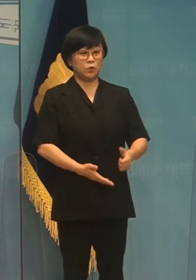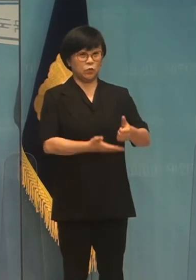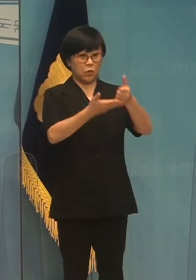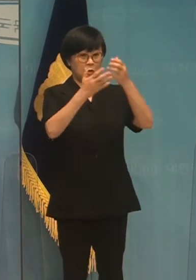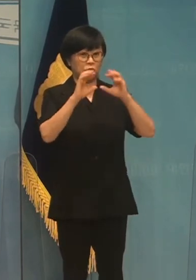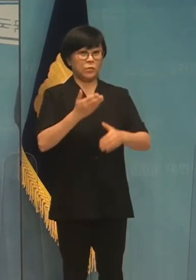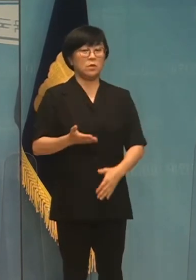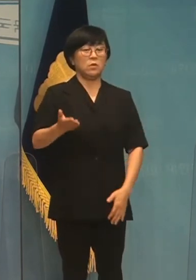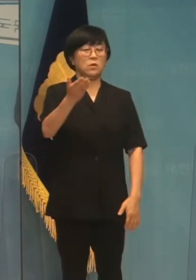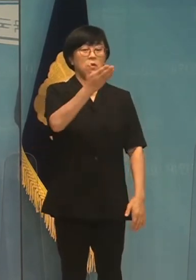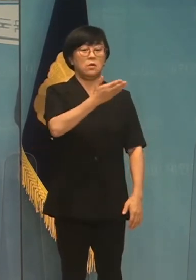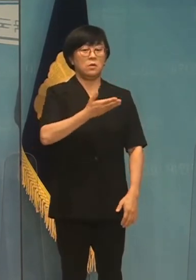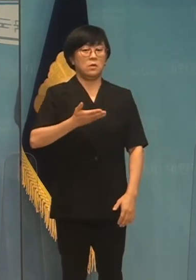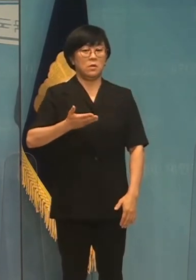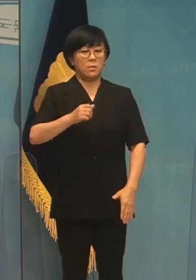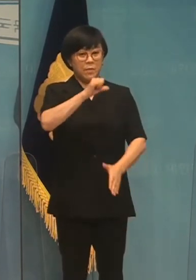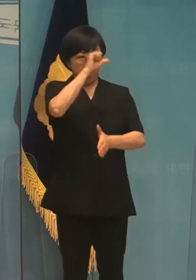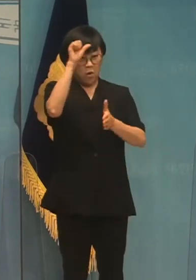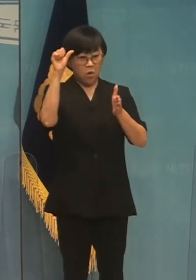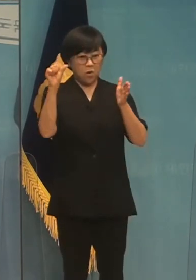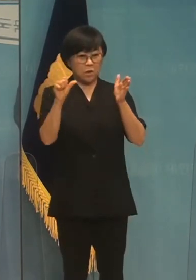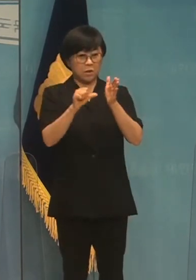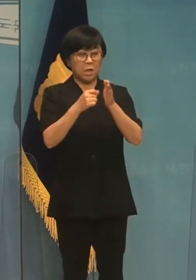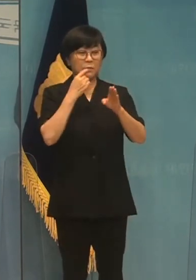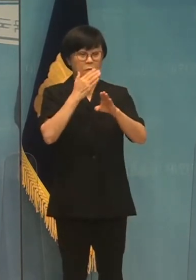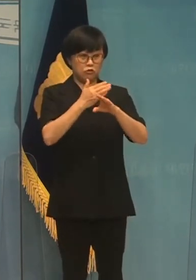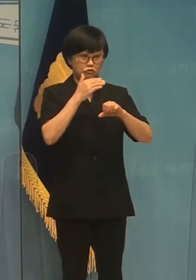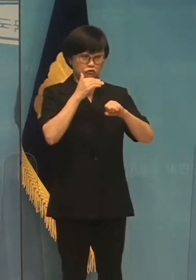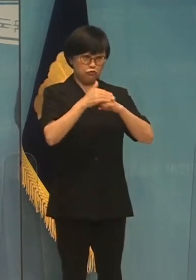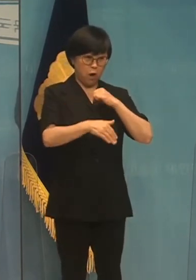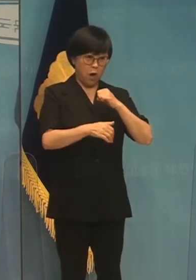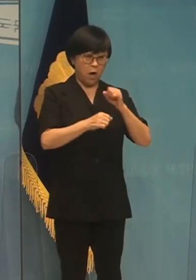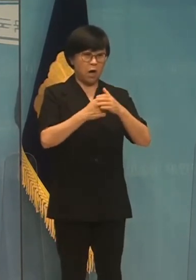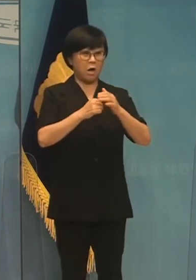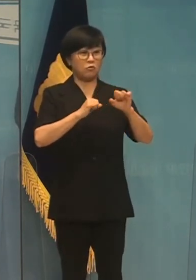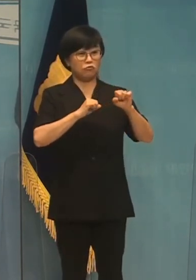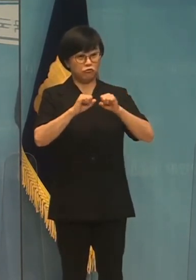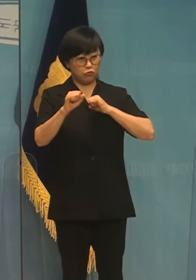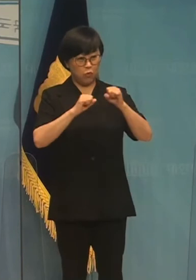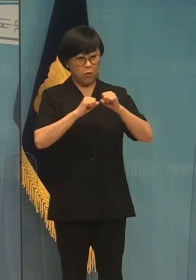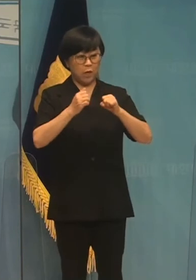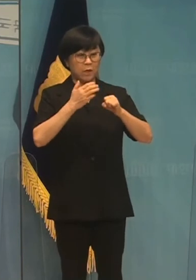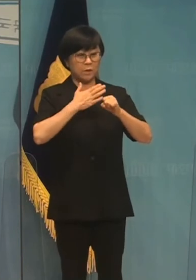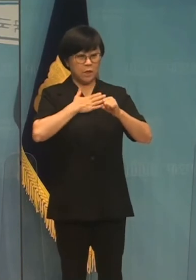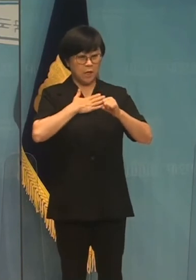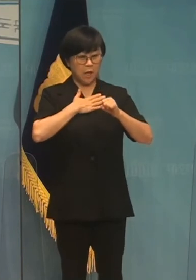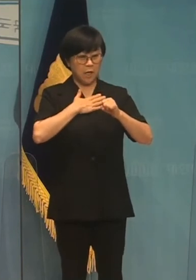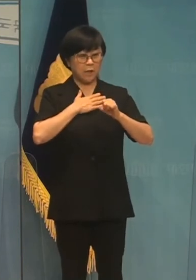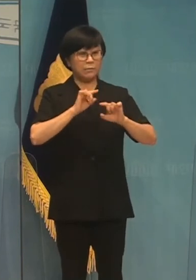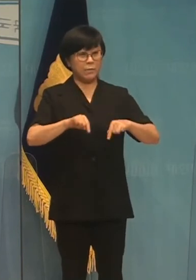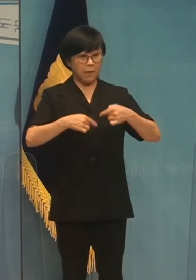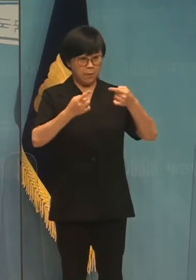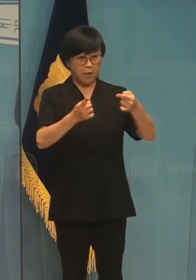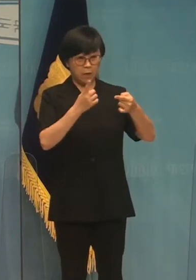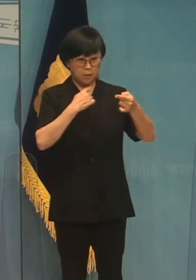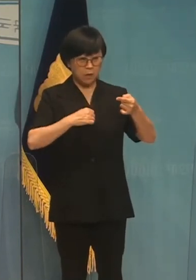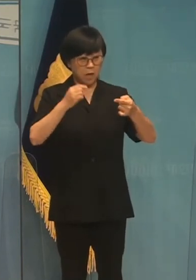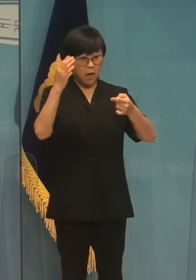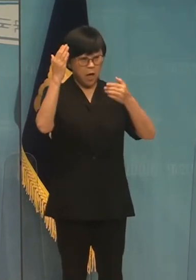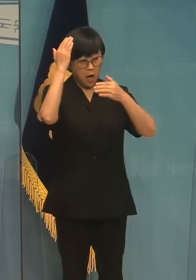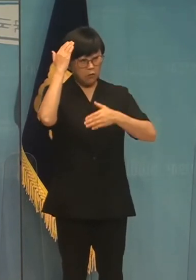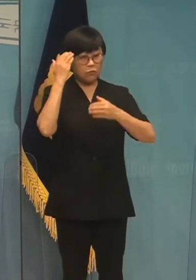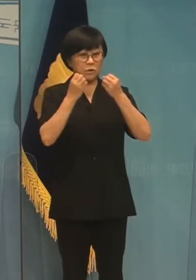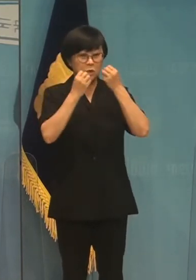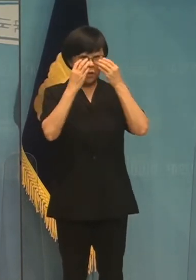존경하는 국민 여러분, 평생 민주화와 민생을 위해 투쟁해온 저에게 대한민국을